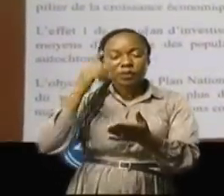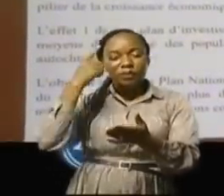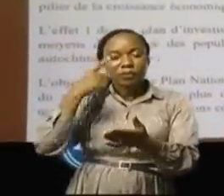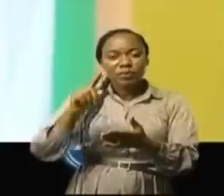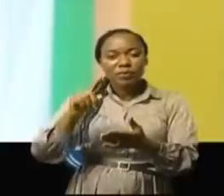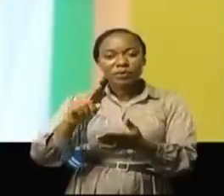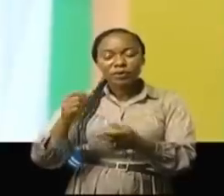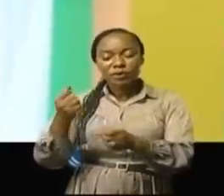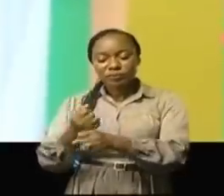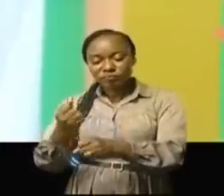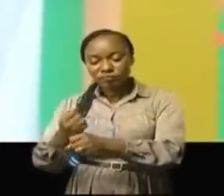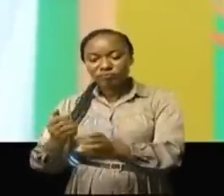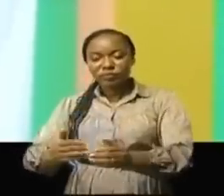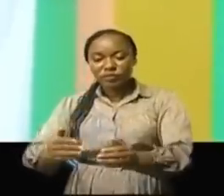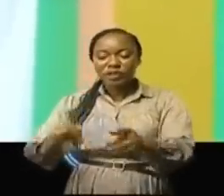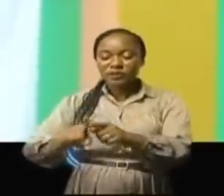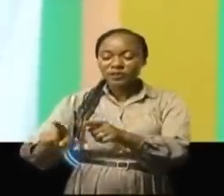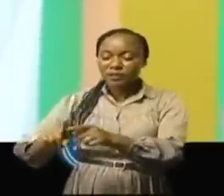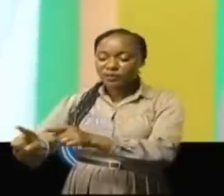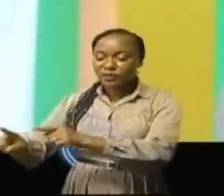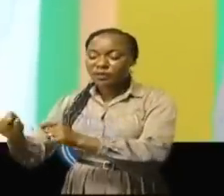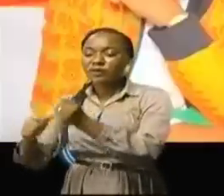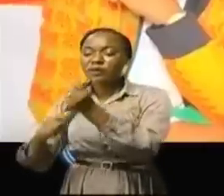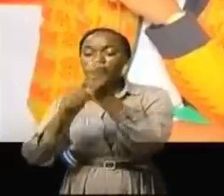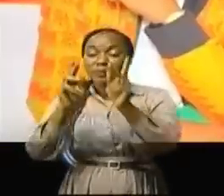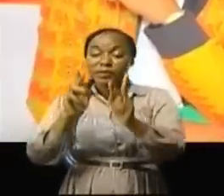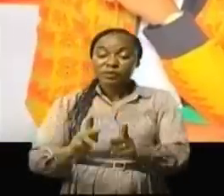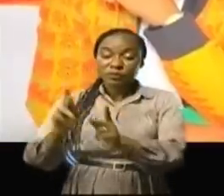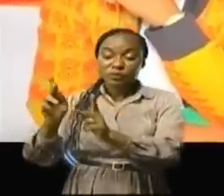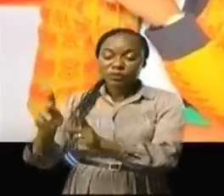10 travaux avec différents intervenants, dont le